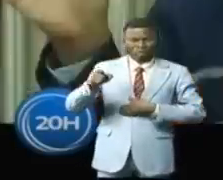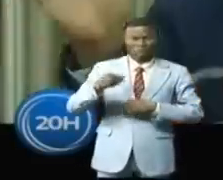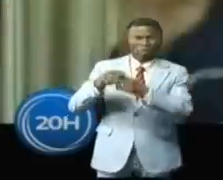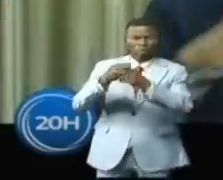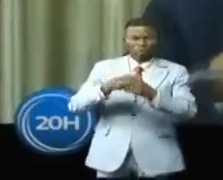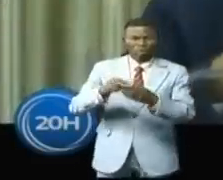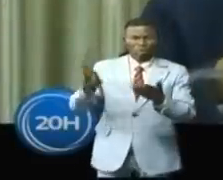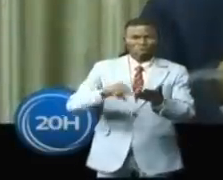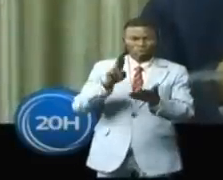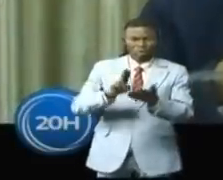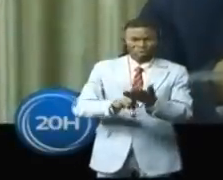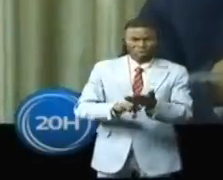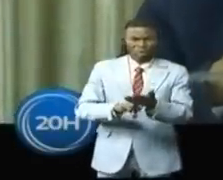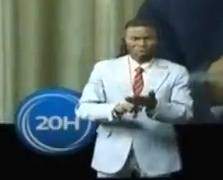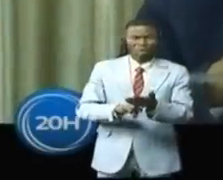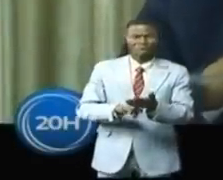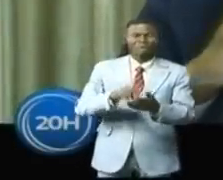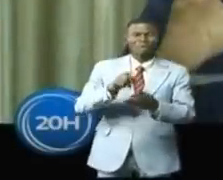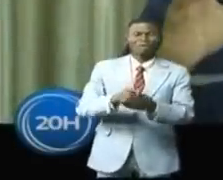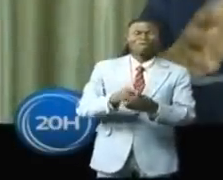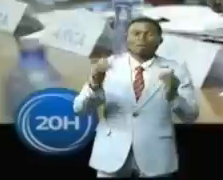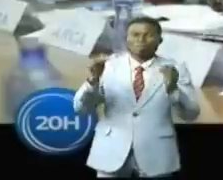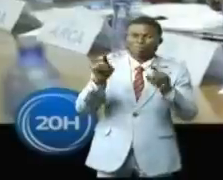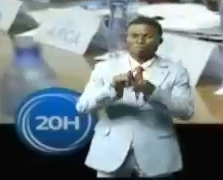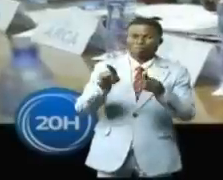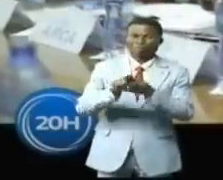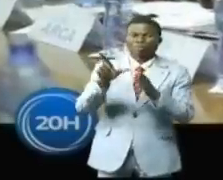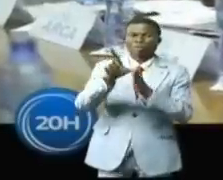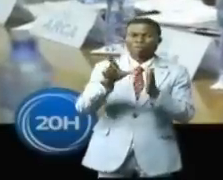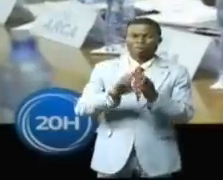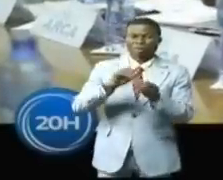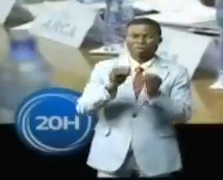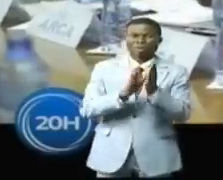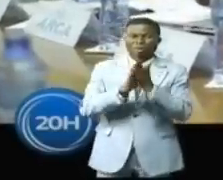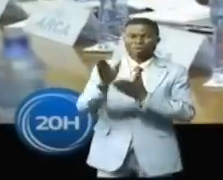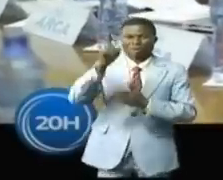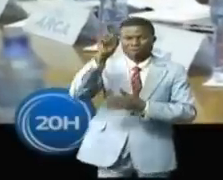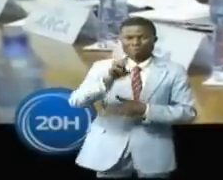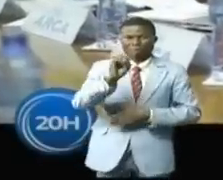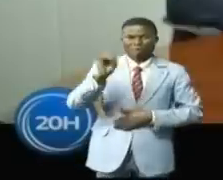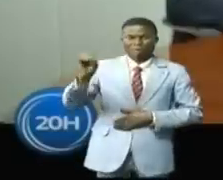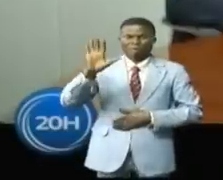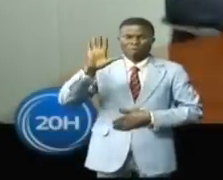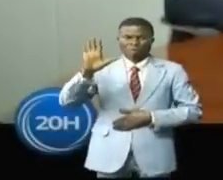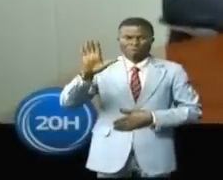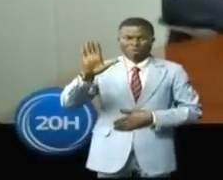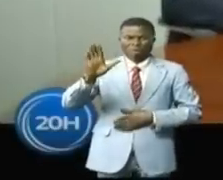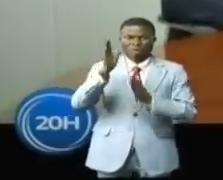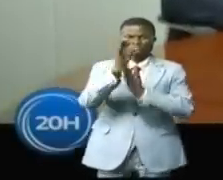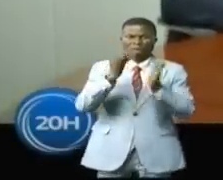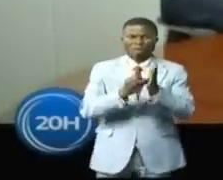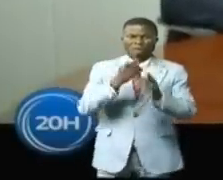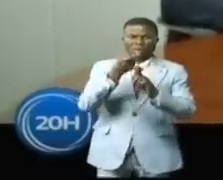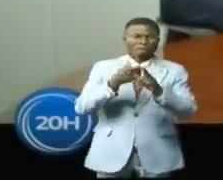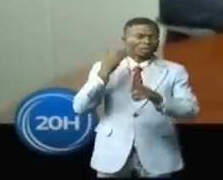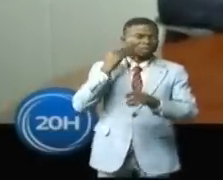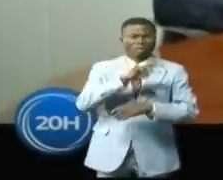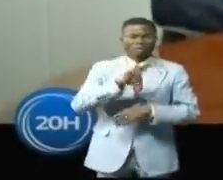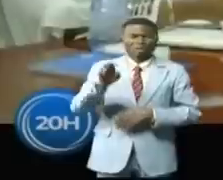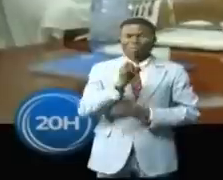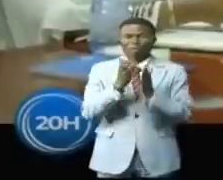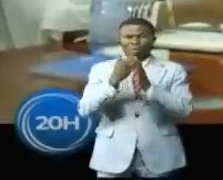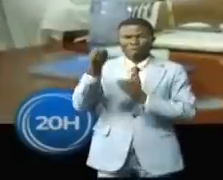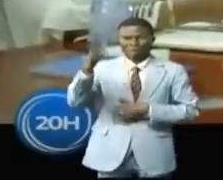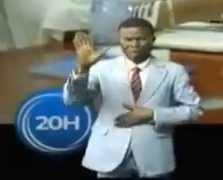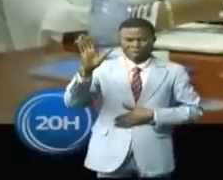des assurances ARCA en sigle et conformément à la loi numéro 15/005 du 17 mars 2015